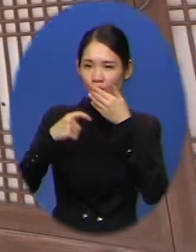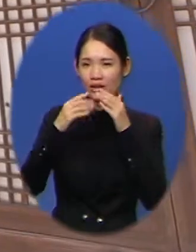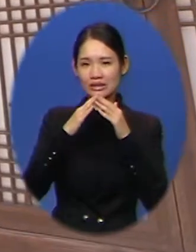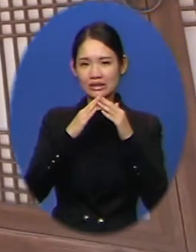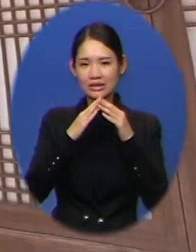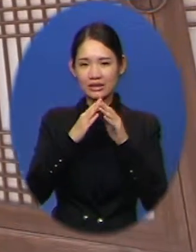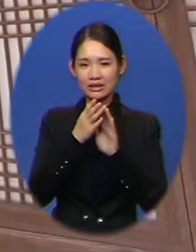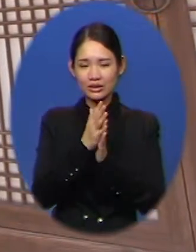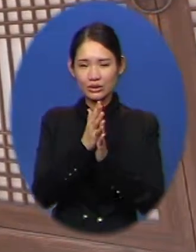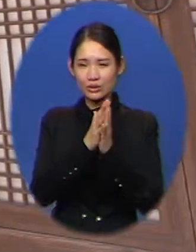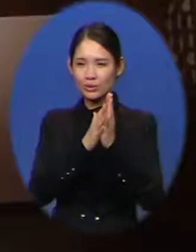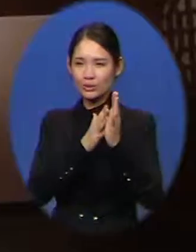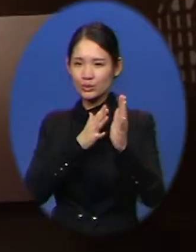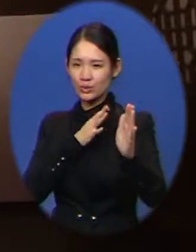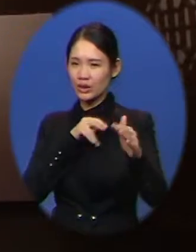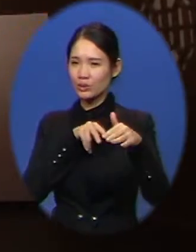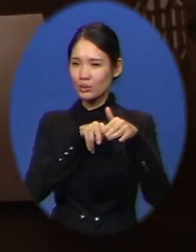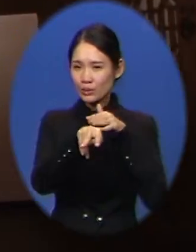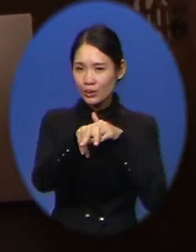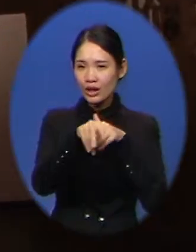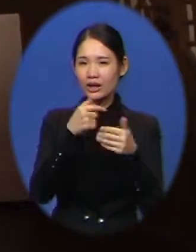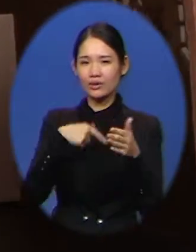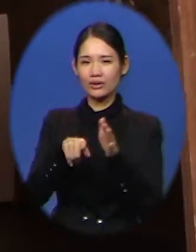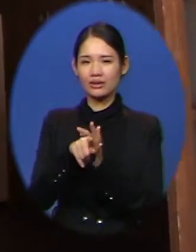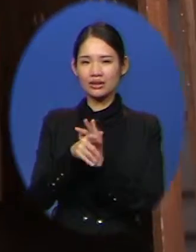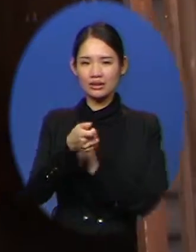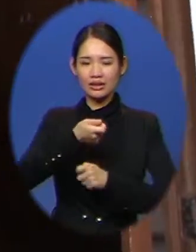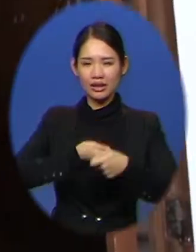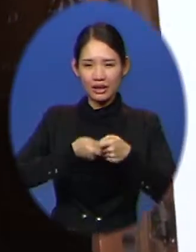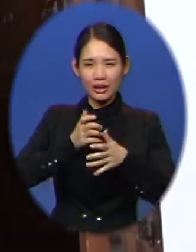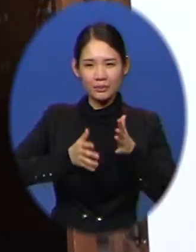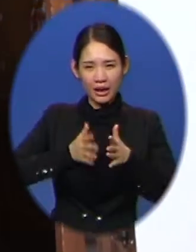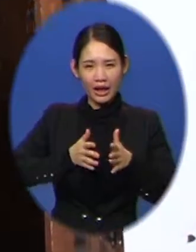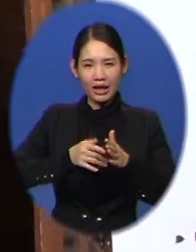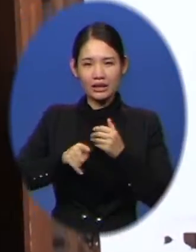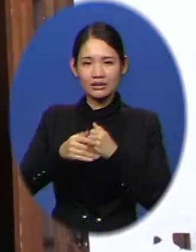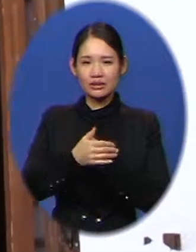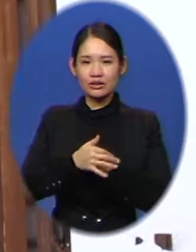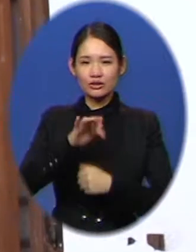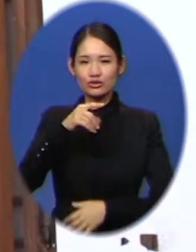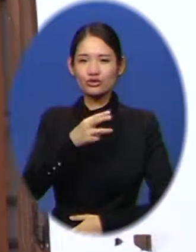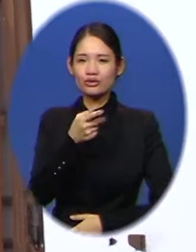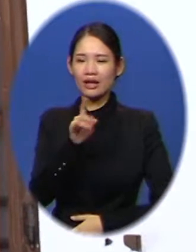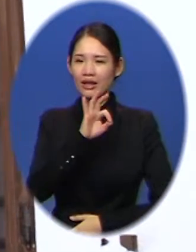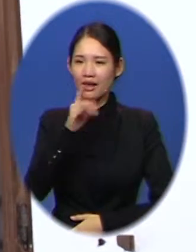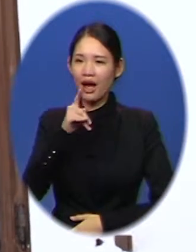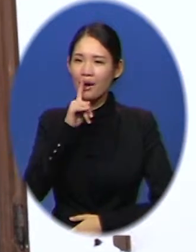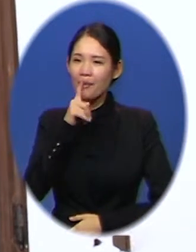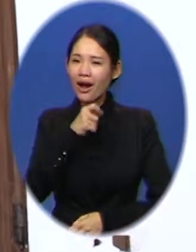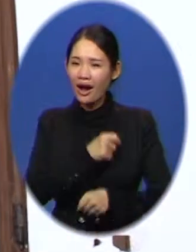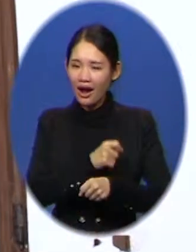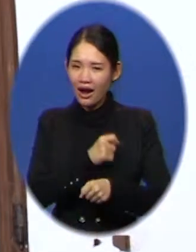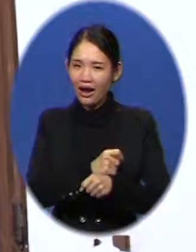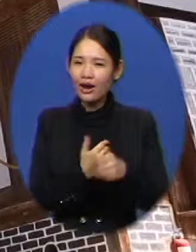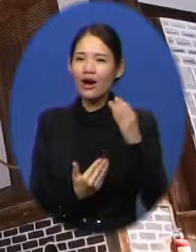행랑을 빠져나가려면 재빠르게 줄다름질을 쳐야 해서 줄행랑을 치다라는 말이 나왔다고 하는데요.